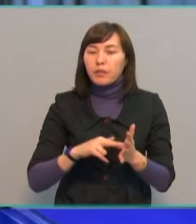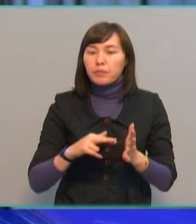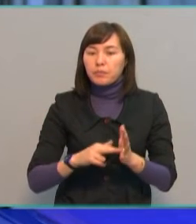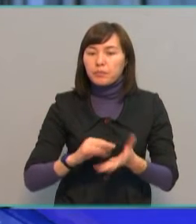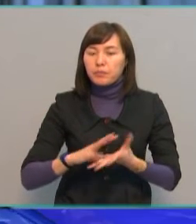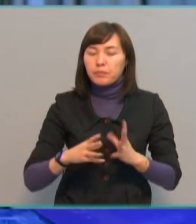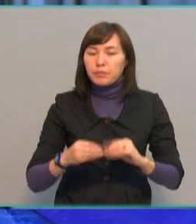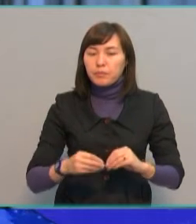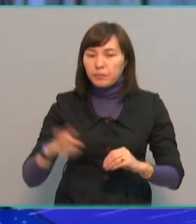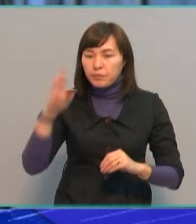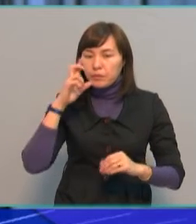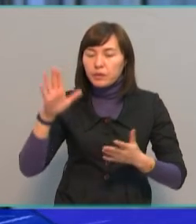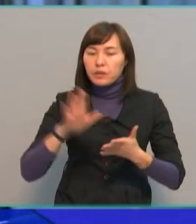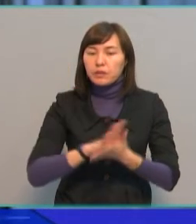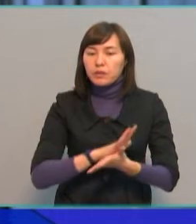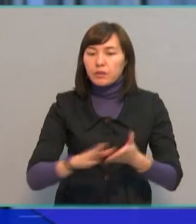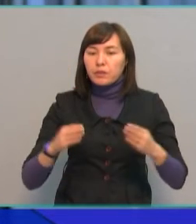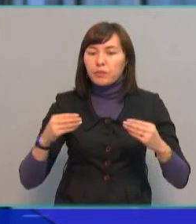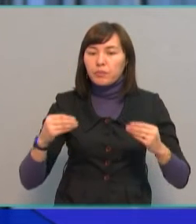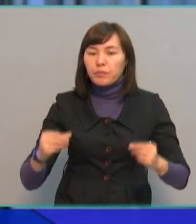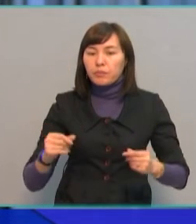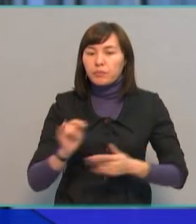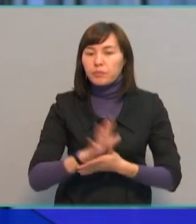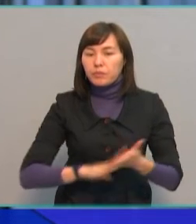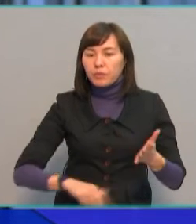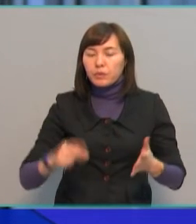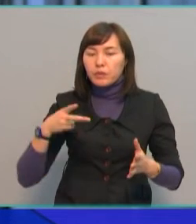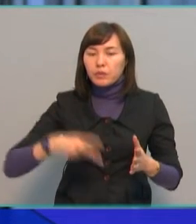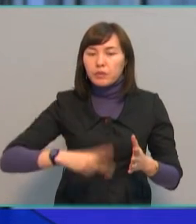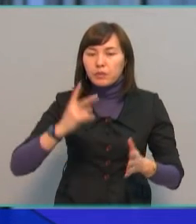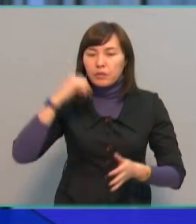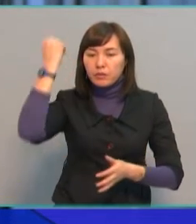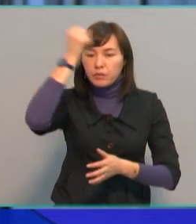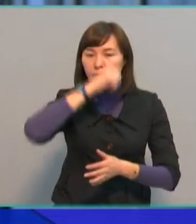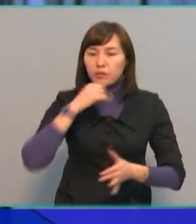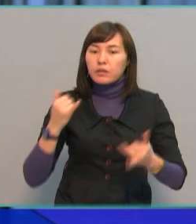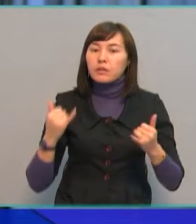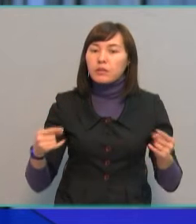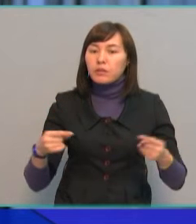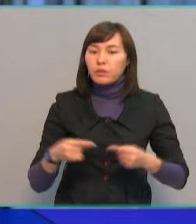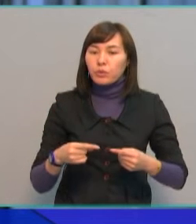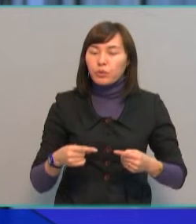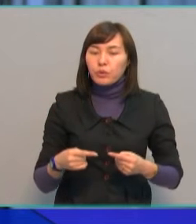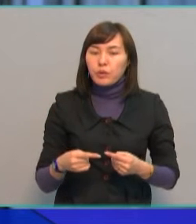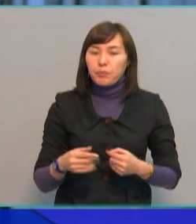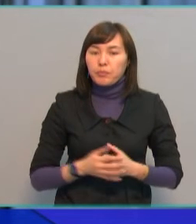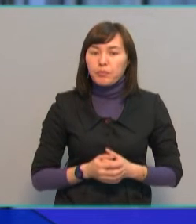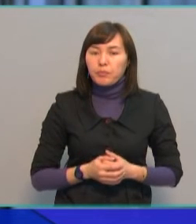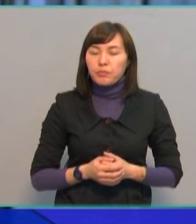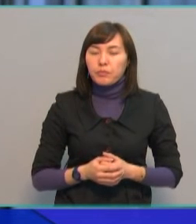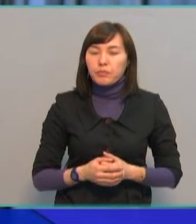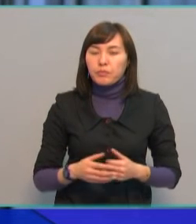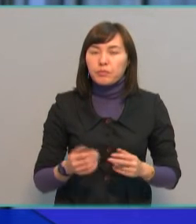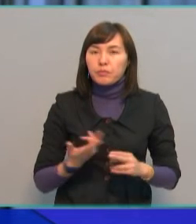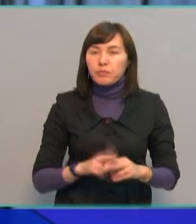бойынша мемлекеттік грант жалғасын табады 2020 жылы. Қазір нақты осынша